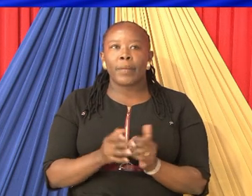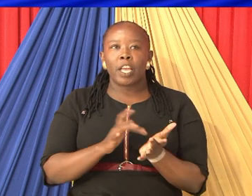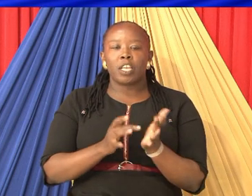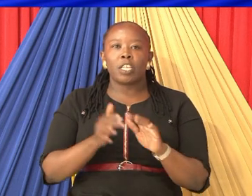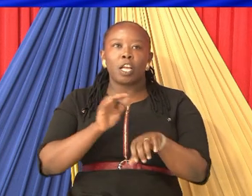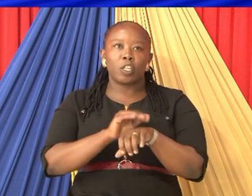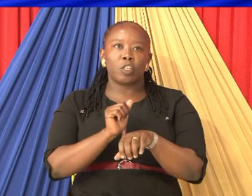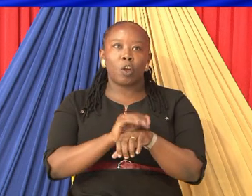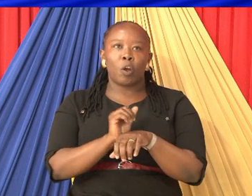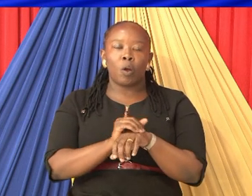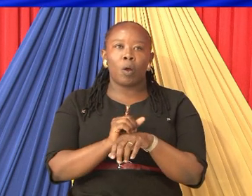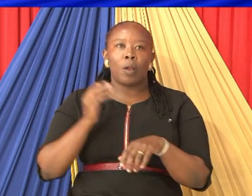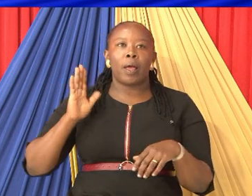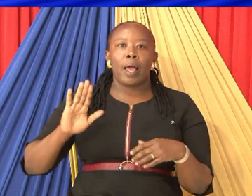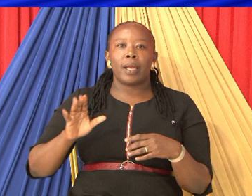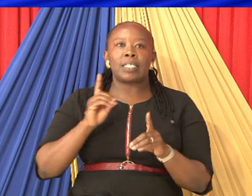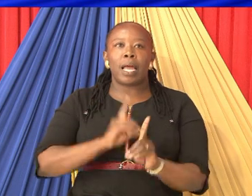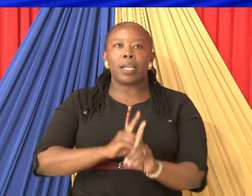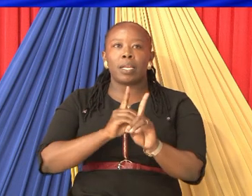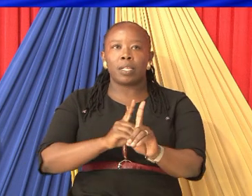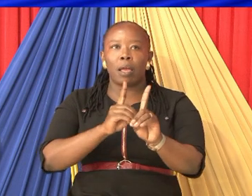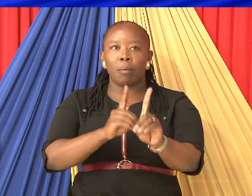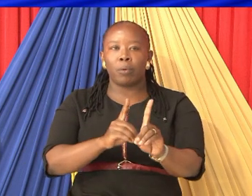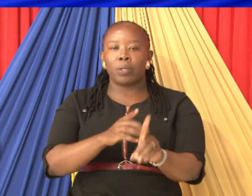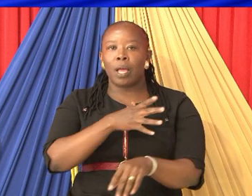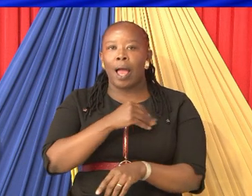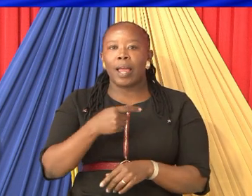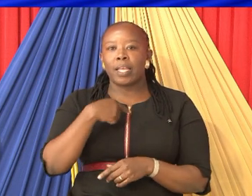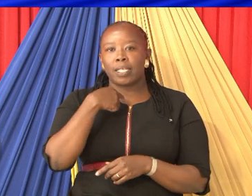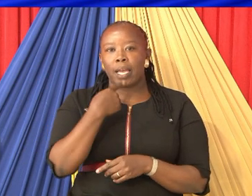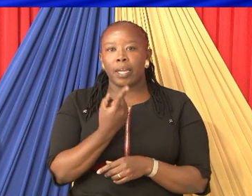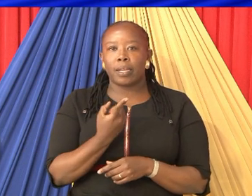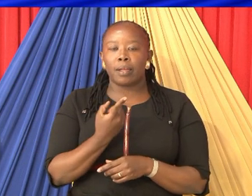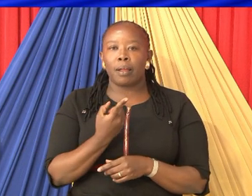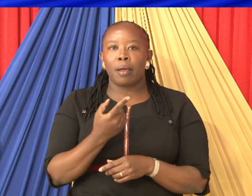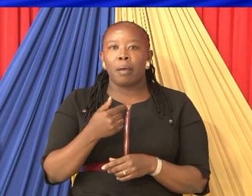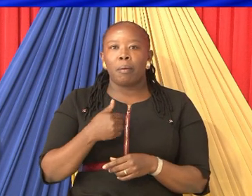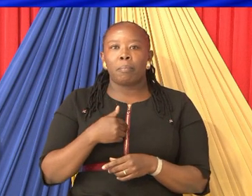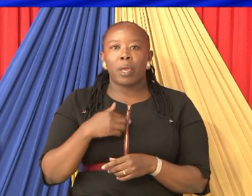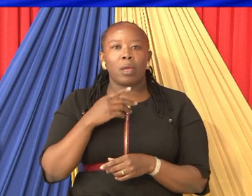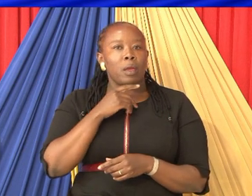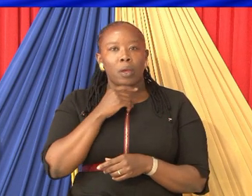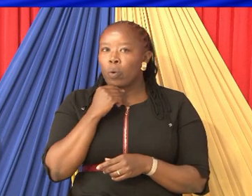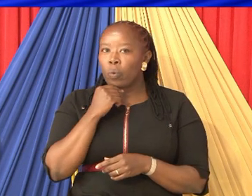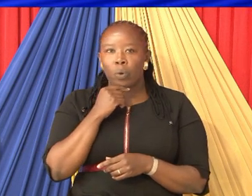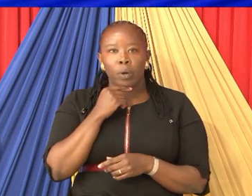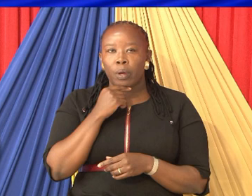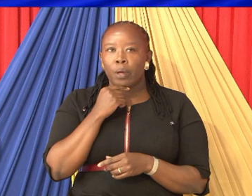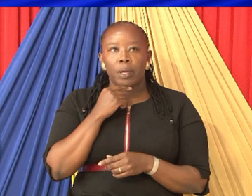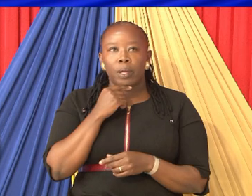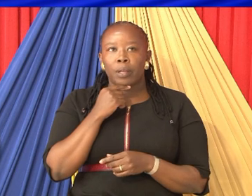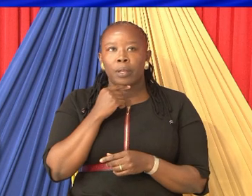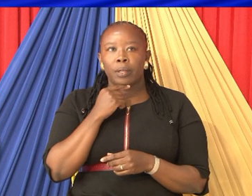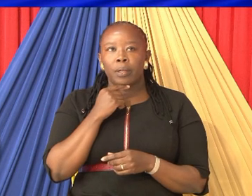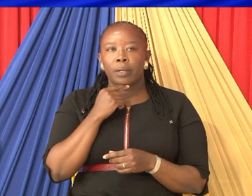Yesu akawaita wanafunzi wake akasema, nawahurumia mkutano